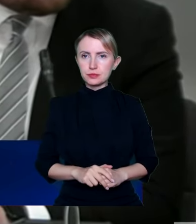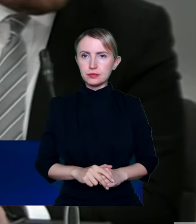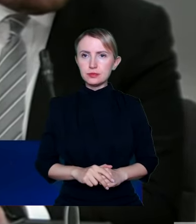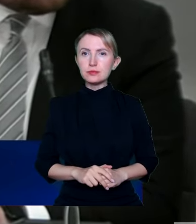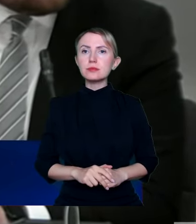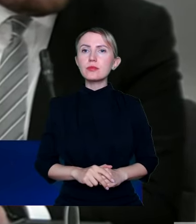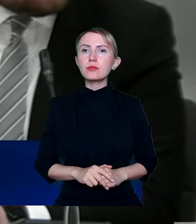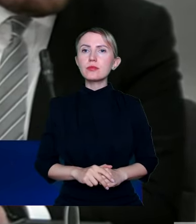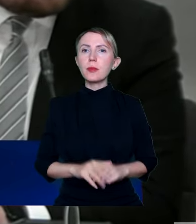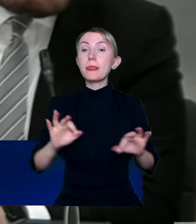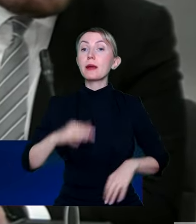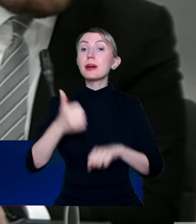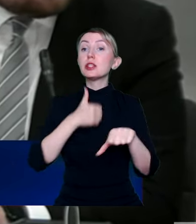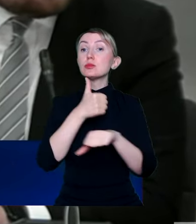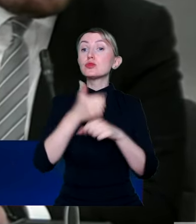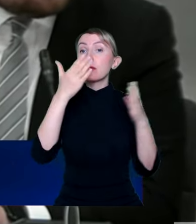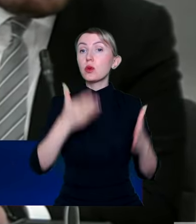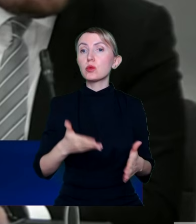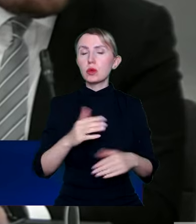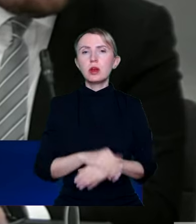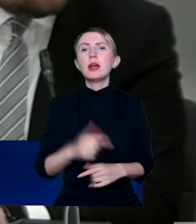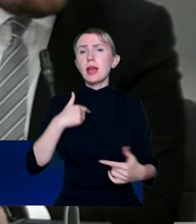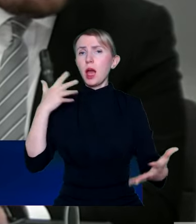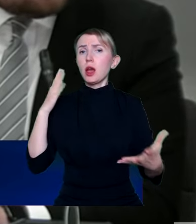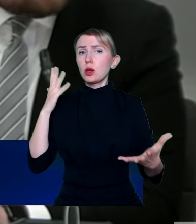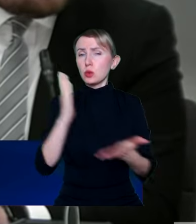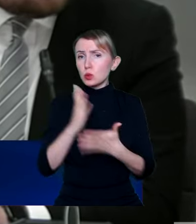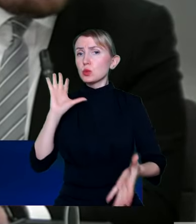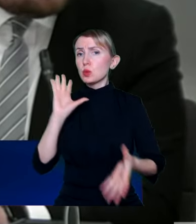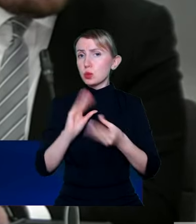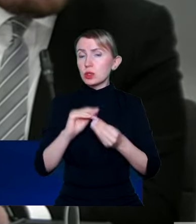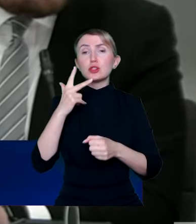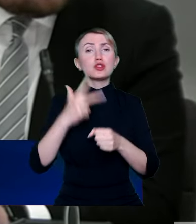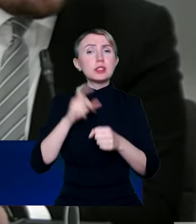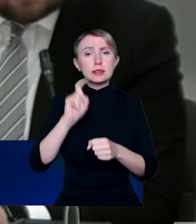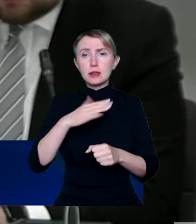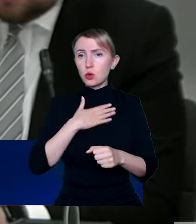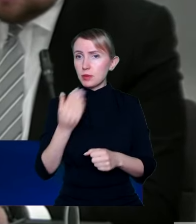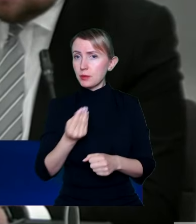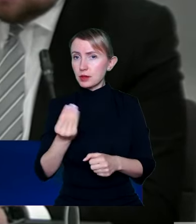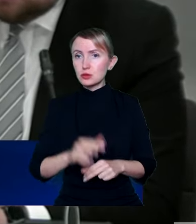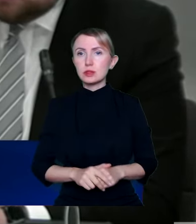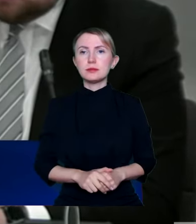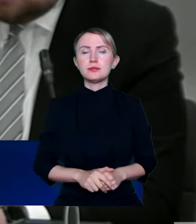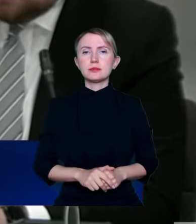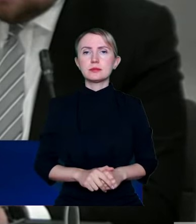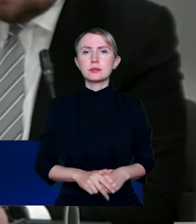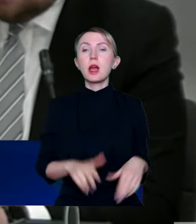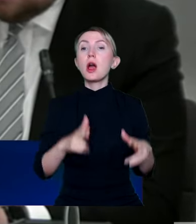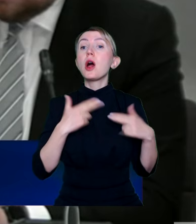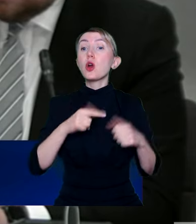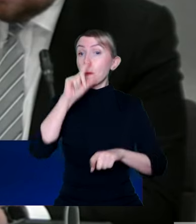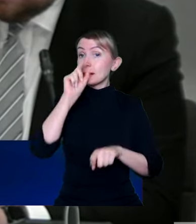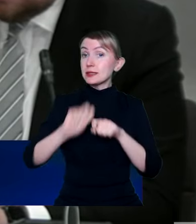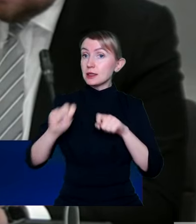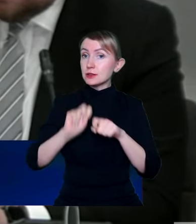pani rozumiem, przewodnicząca, pan nie, już kończę, ostatnie 30 sekund, kończę, tak. Dobrze. Komisję śledczą,